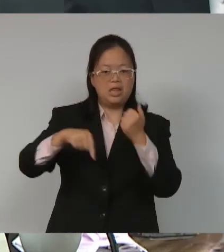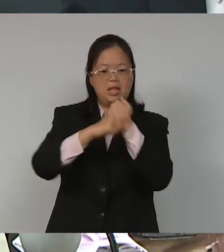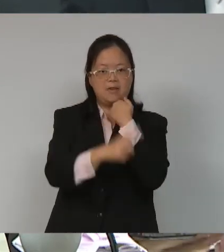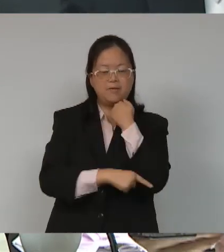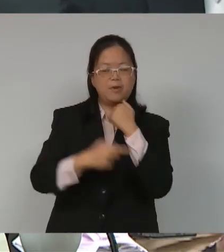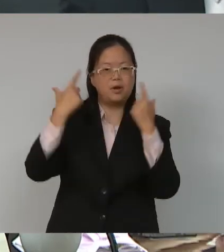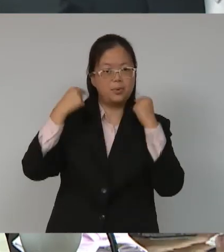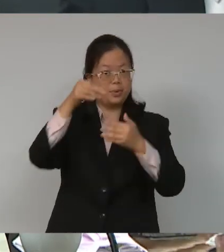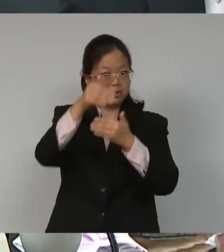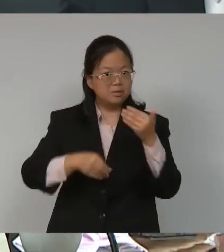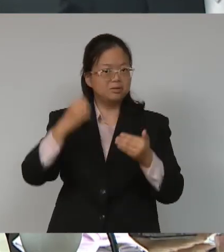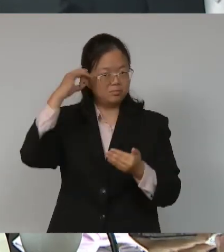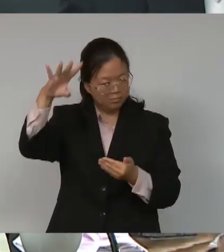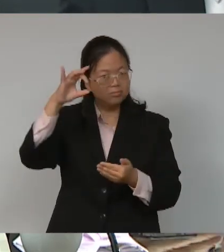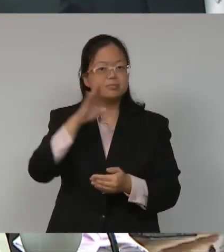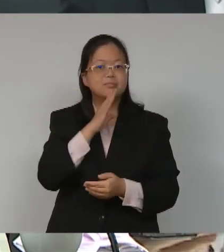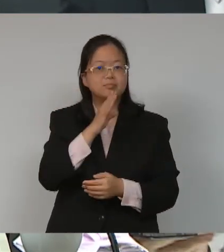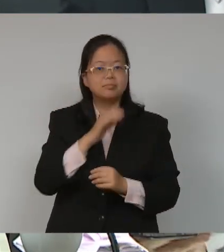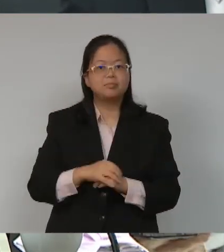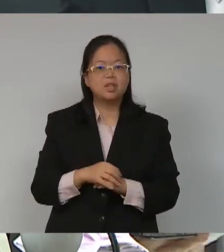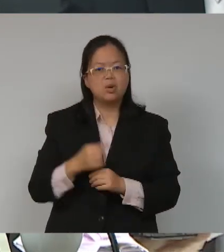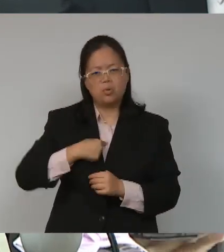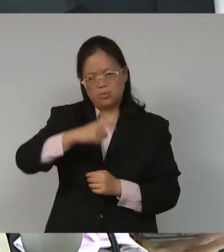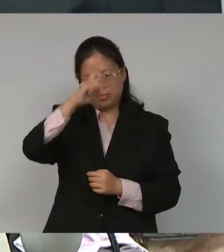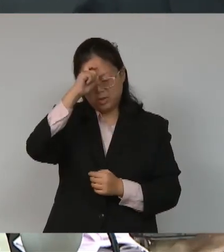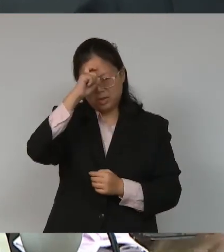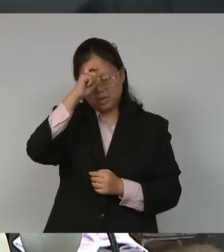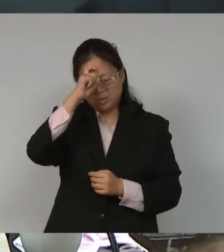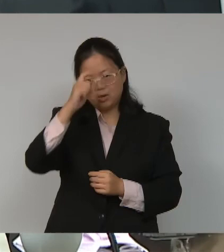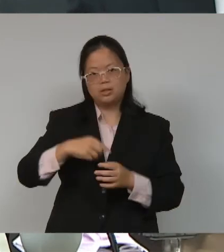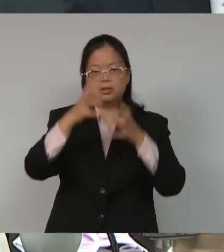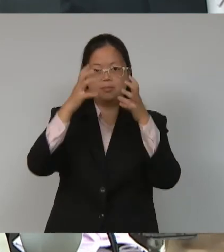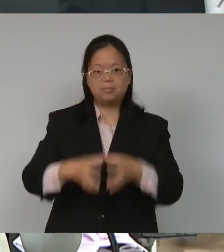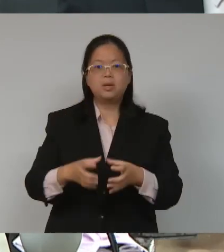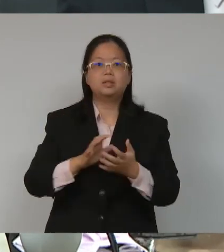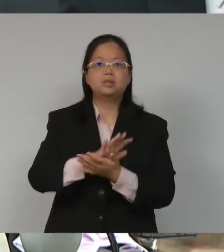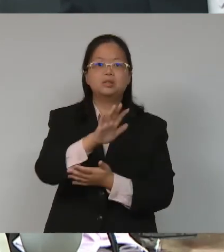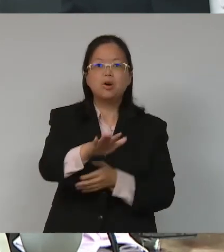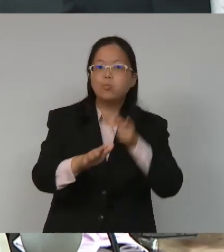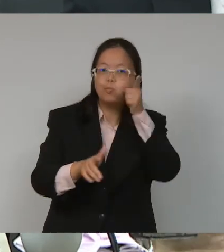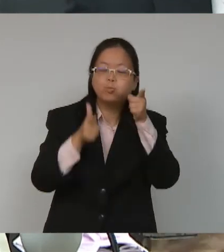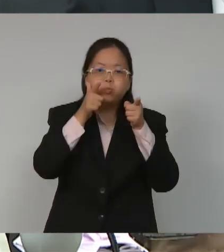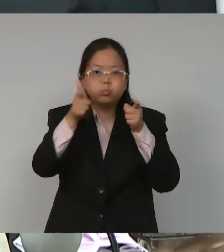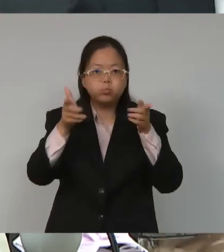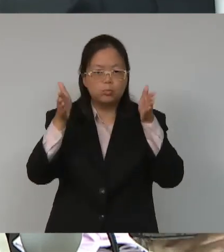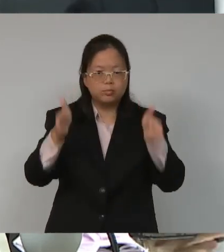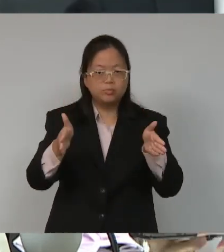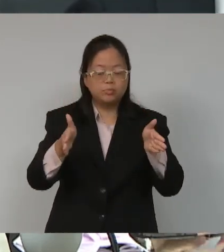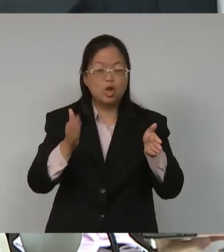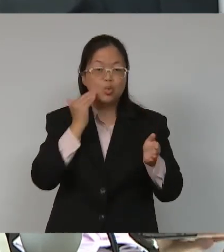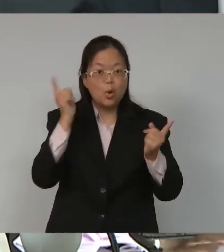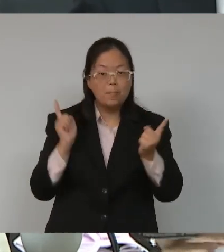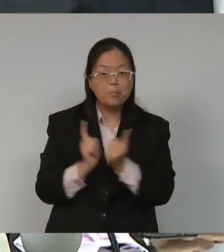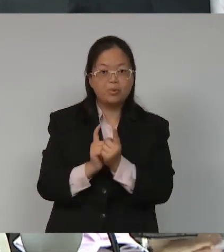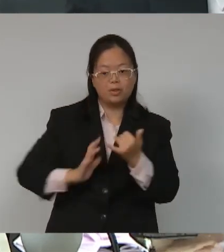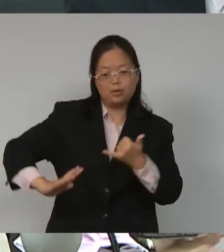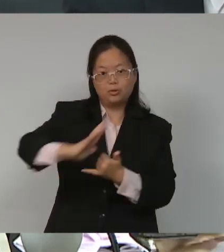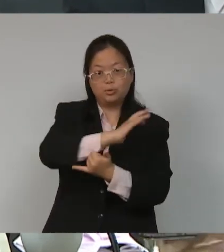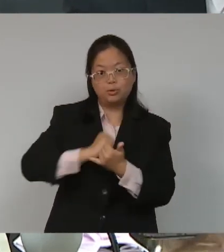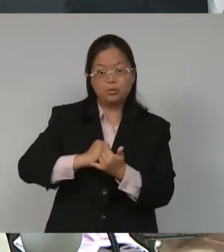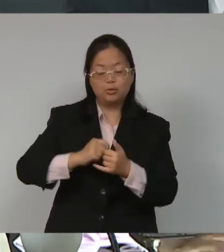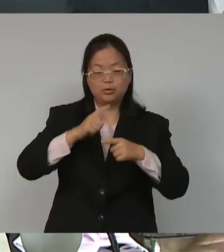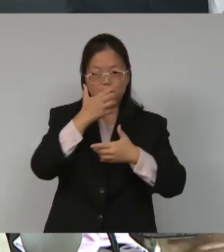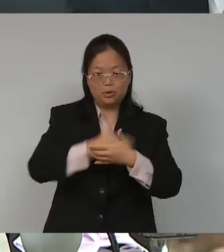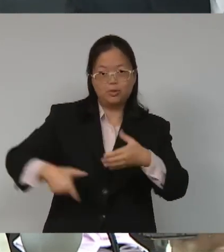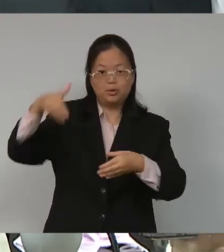们希望确定，好，在公投成案成立之后，只要是一到六个月之内有全国性的大选的话，都应